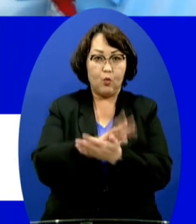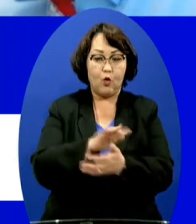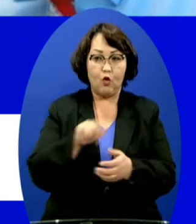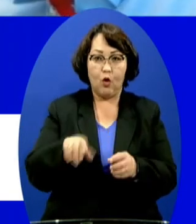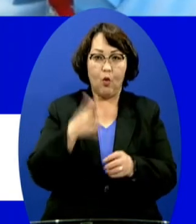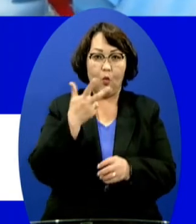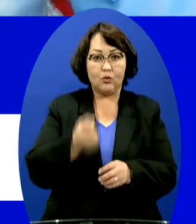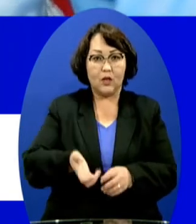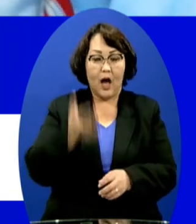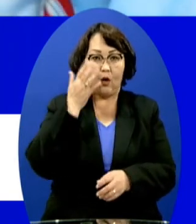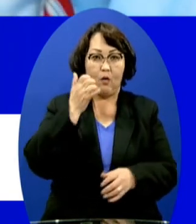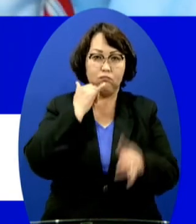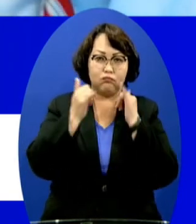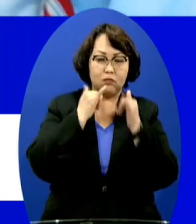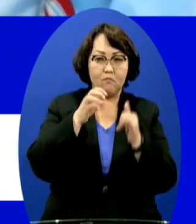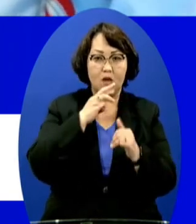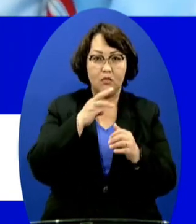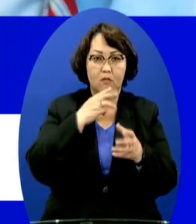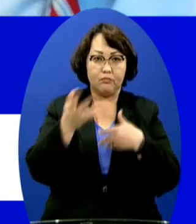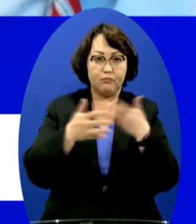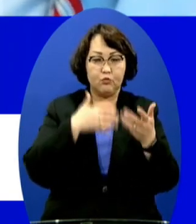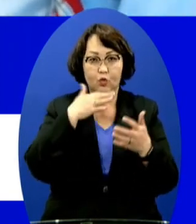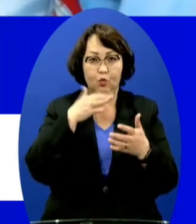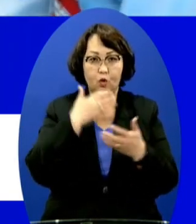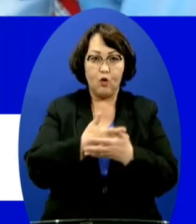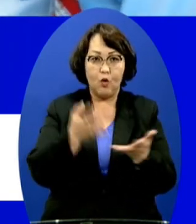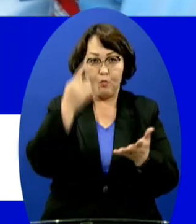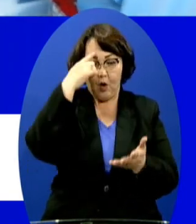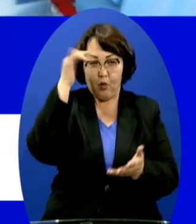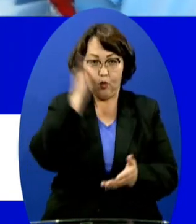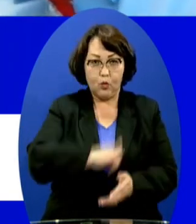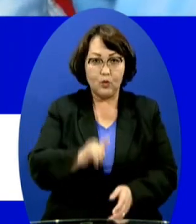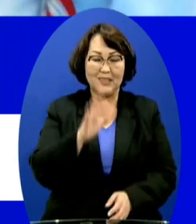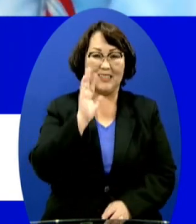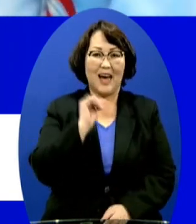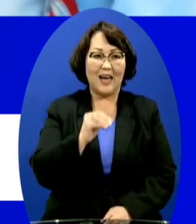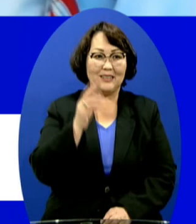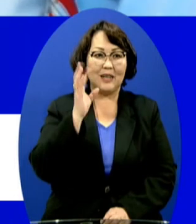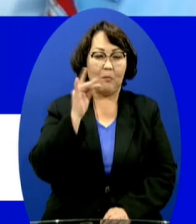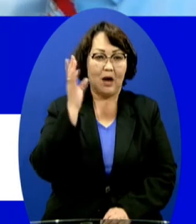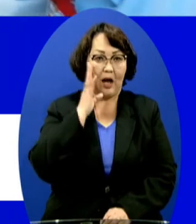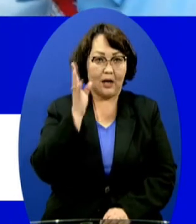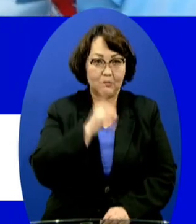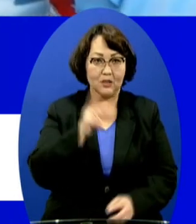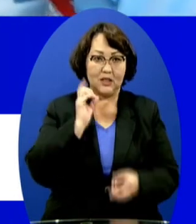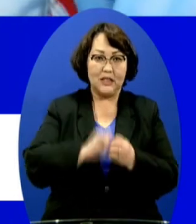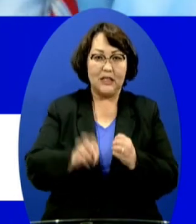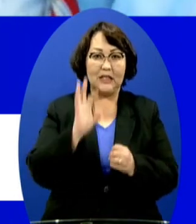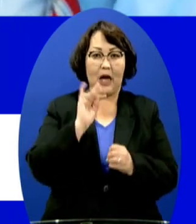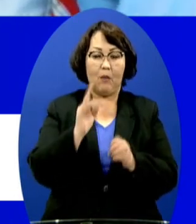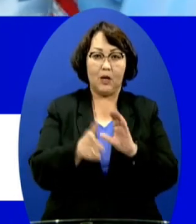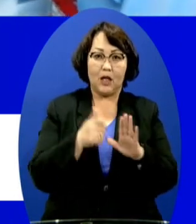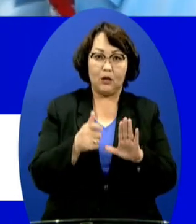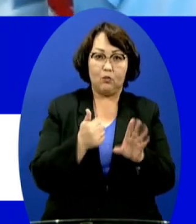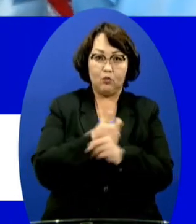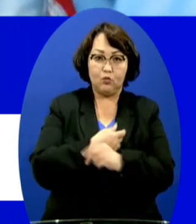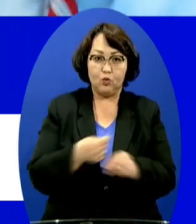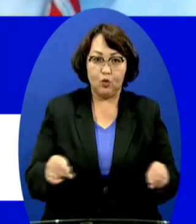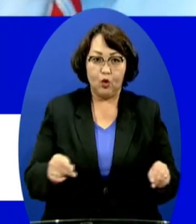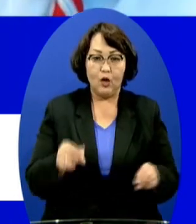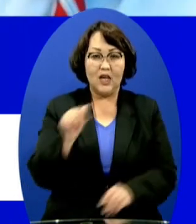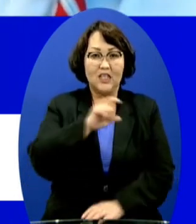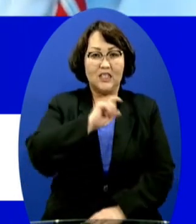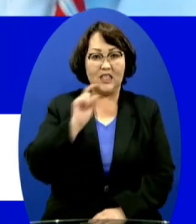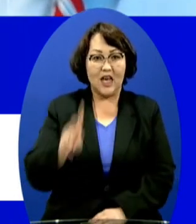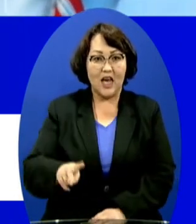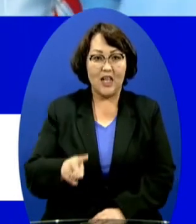гаргачлаа. Монголд одоо энэ ковидын халдвартай холбоотой ямар ямар арга хэмжээнд авч яах вэ? Одоо ямар татваруудаас чөлөөлөгдөж яах вэ? Ямар